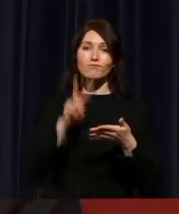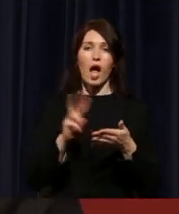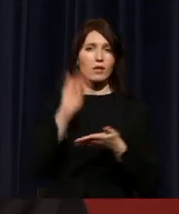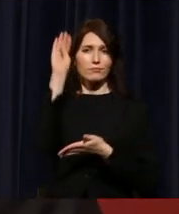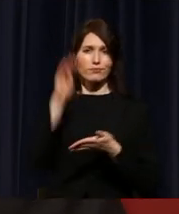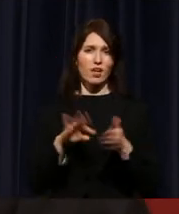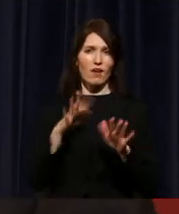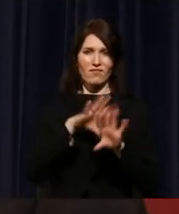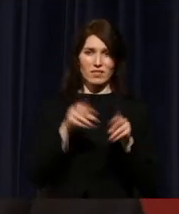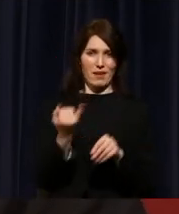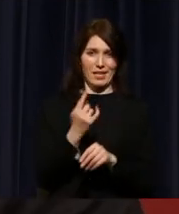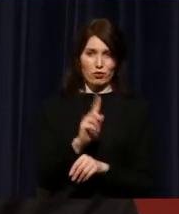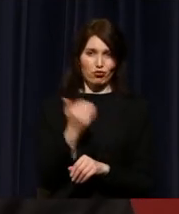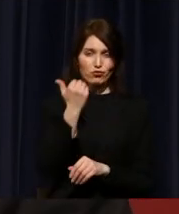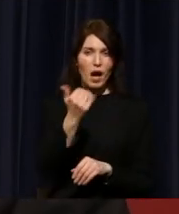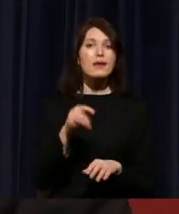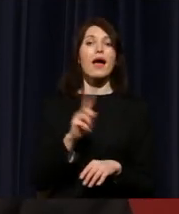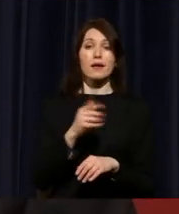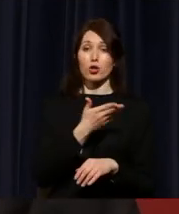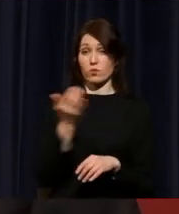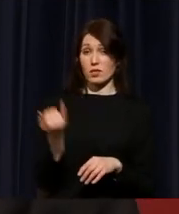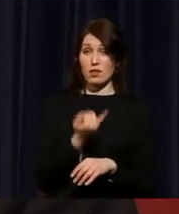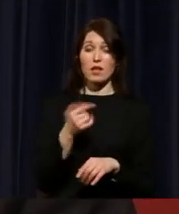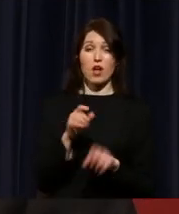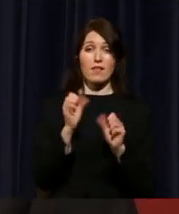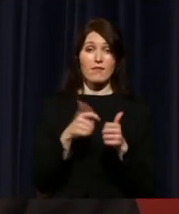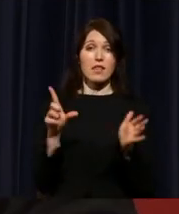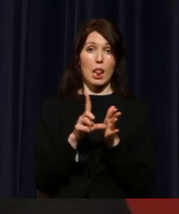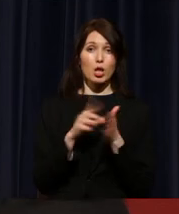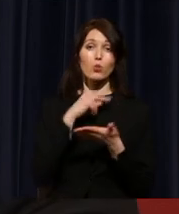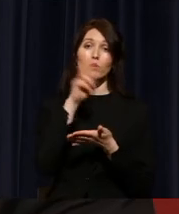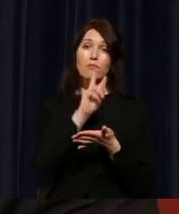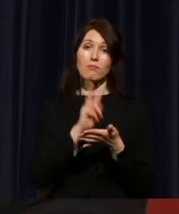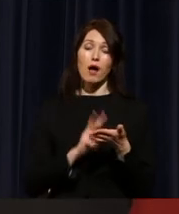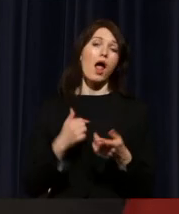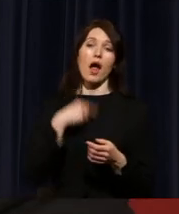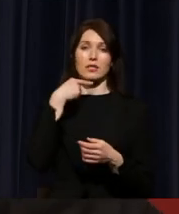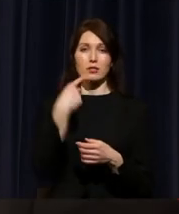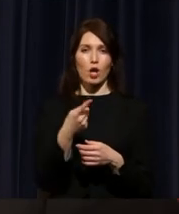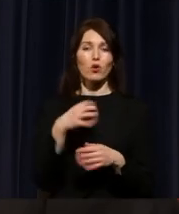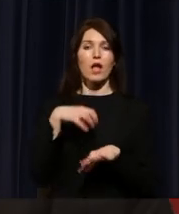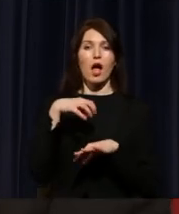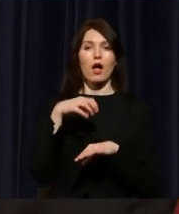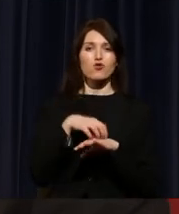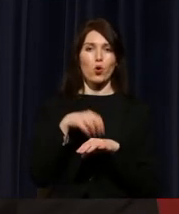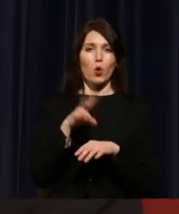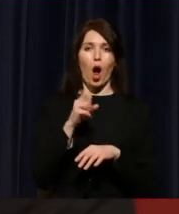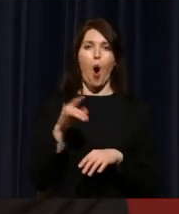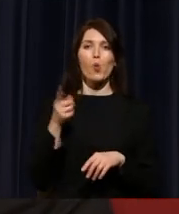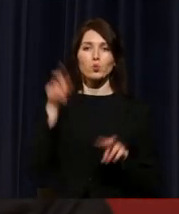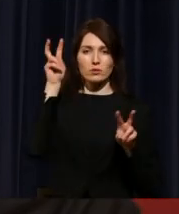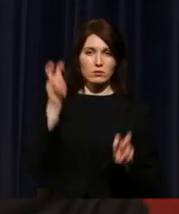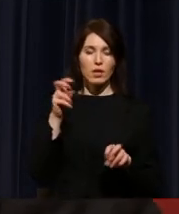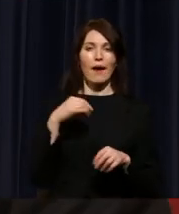tas vispār interesē. Jo, ja interesē šāda veida literatūra, ja, es teiktu tā, ja doktors Hauss interesē, varbūt tas